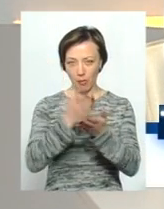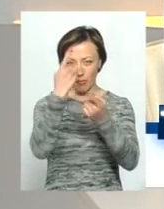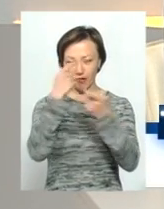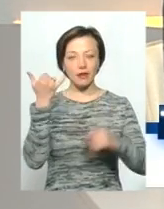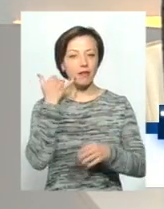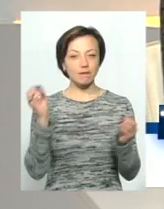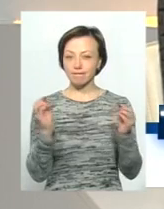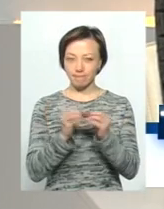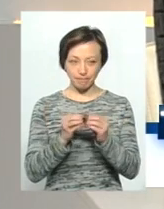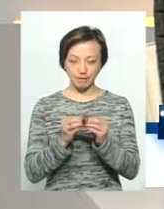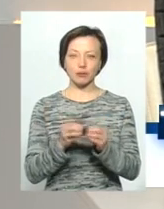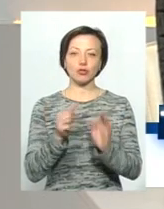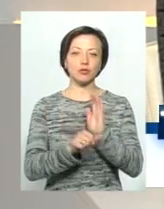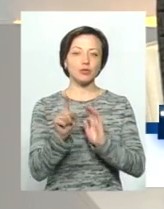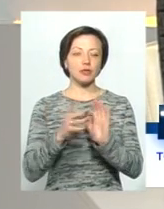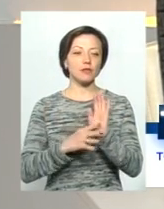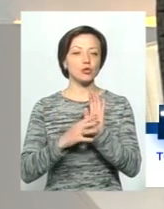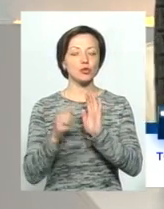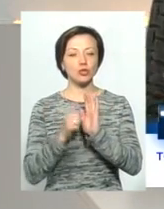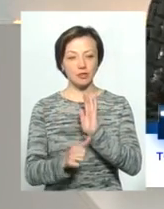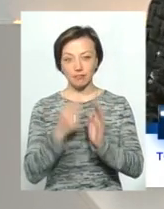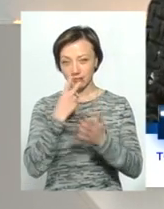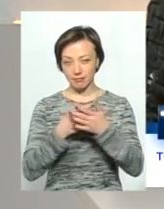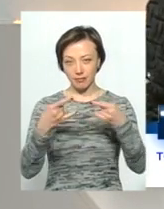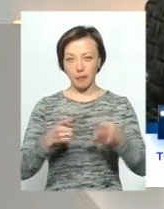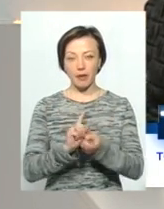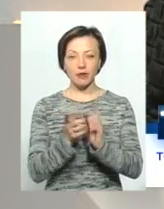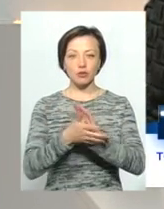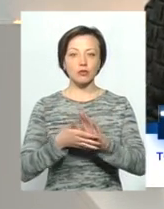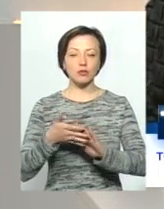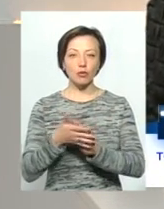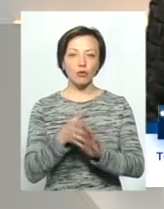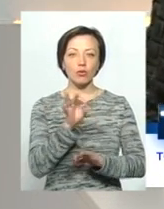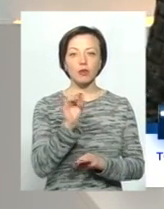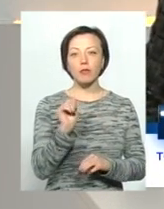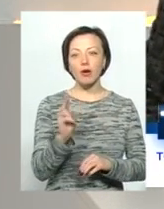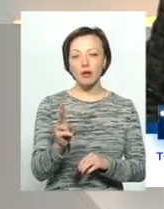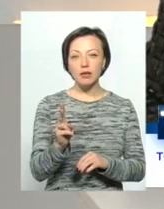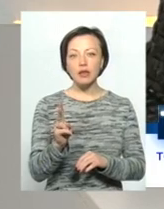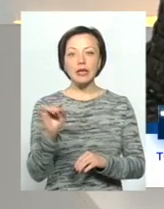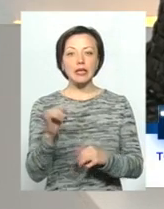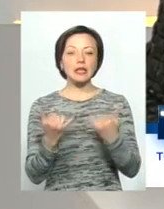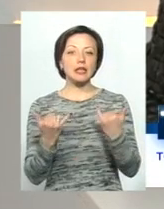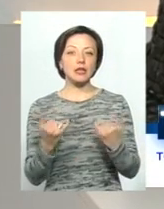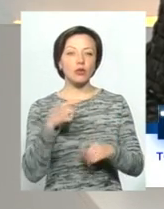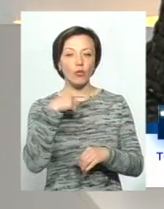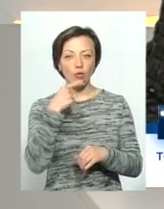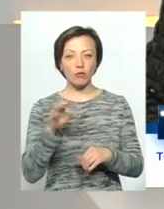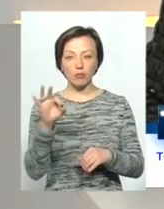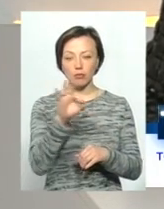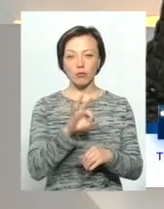для зв'язку незмінний 61 90 60. Переклад на жестову мову здійснює Ольга Рибак. І нині ми говоримо